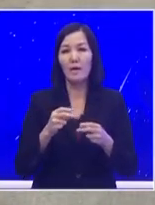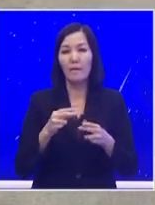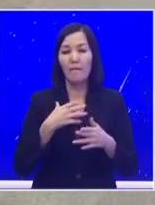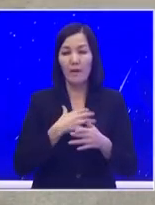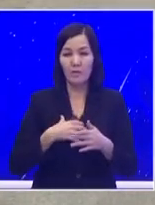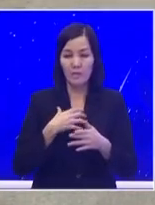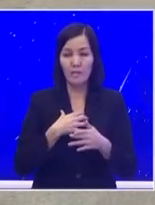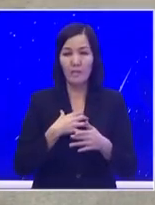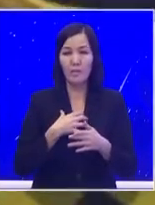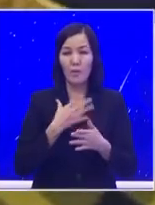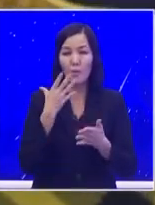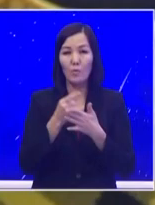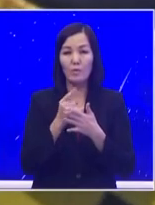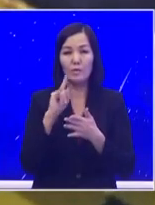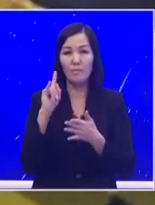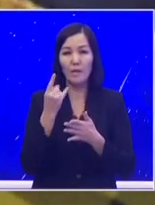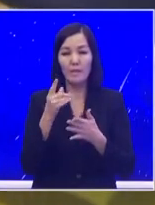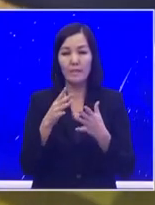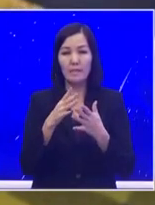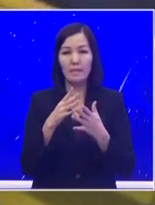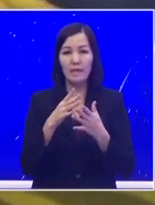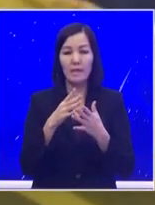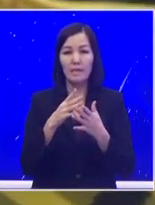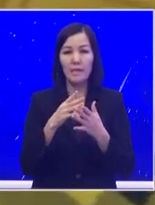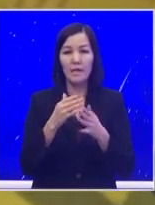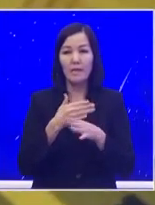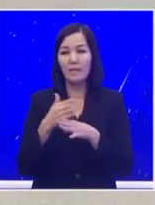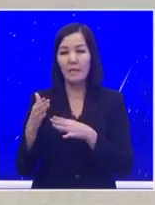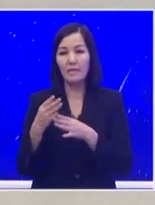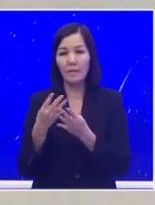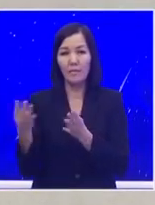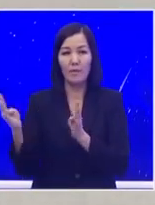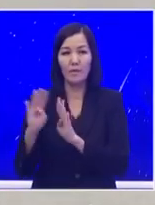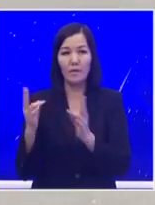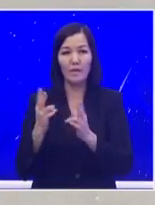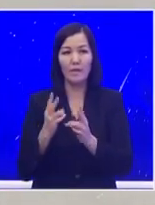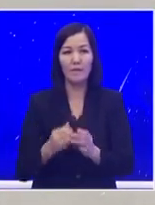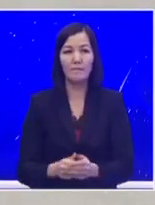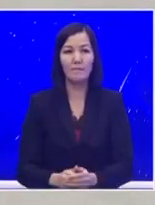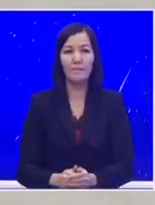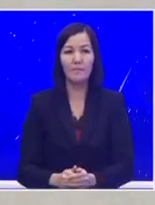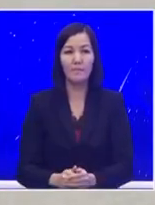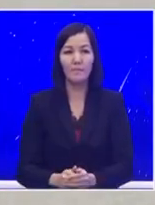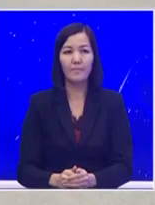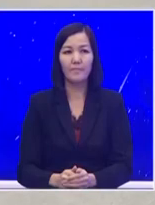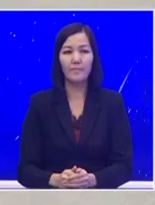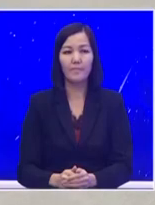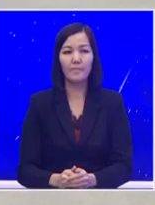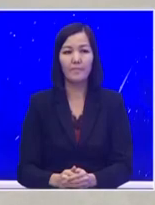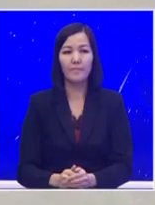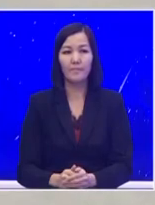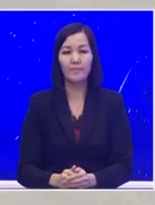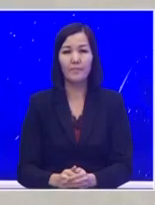Сондықтан ол баласын адам көп жүретін аймақтан тасада ұстағанды жөн көреді. Минуту, когда вся страна, да, вот режим ЧП